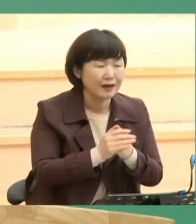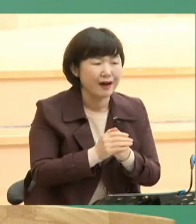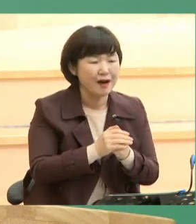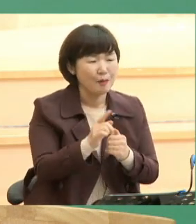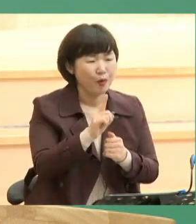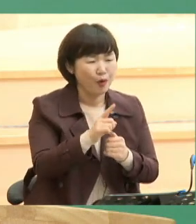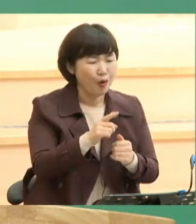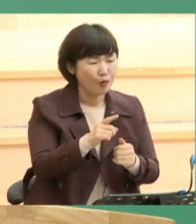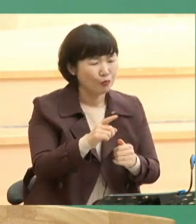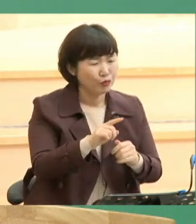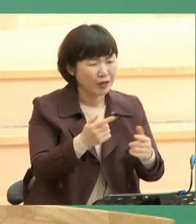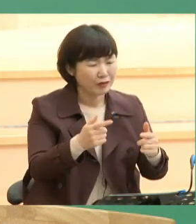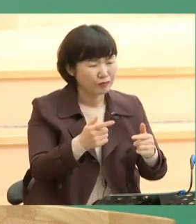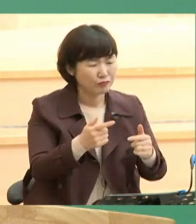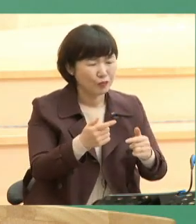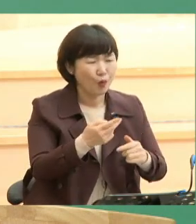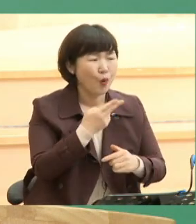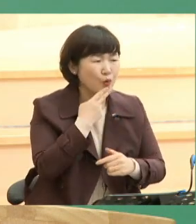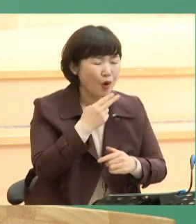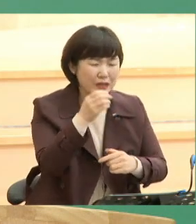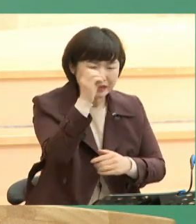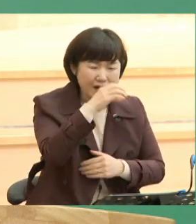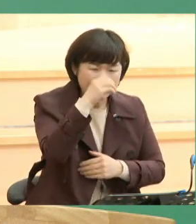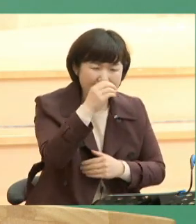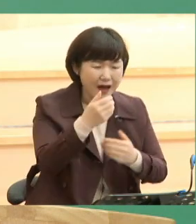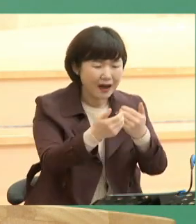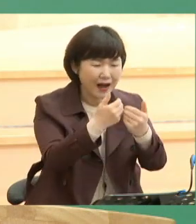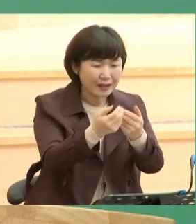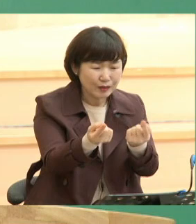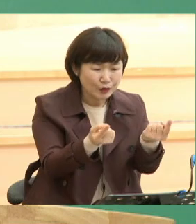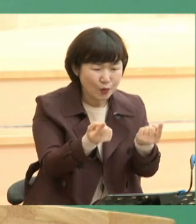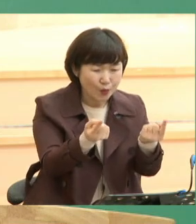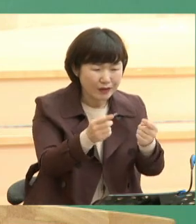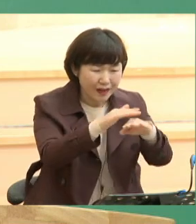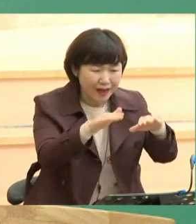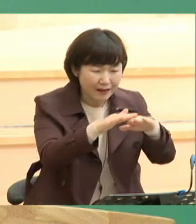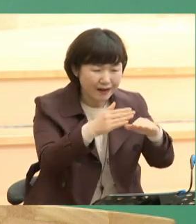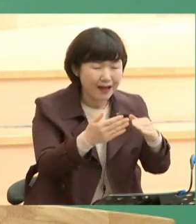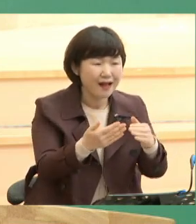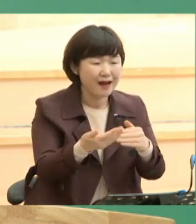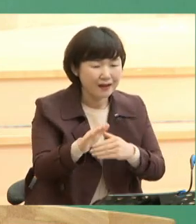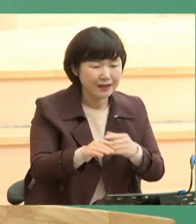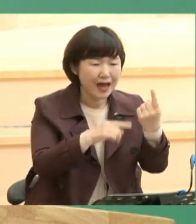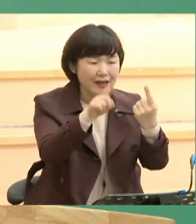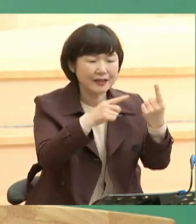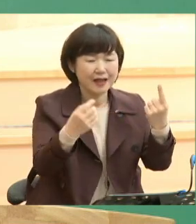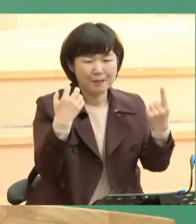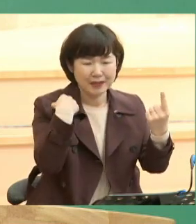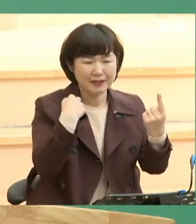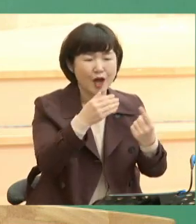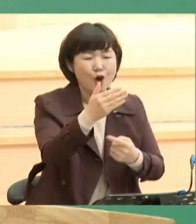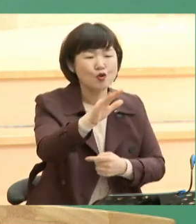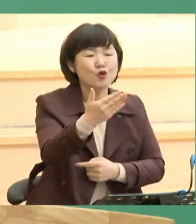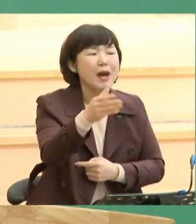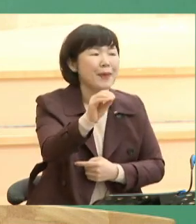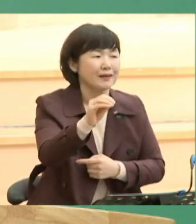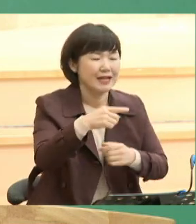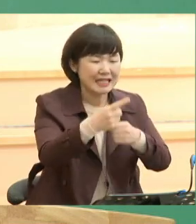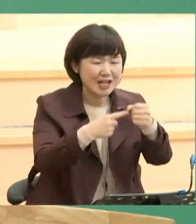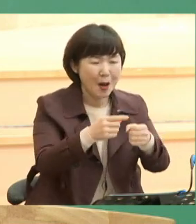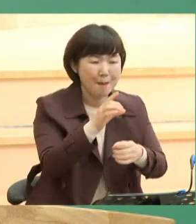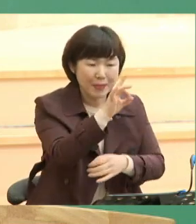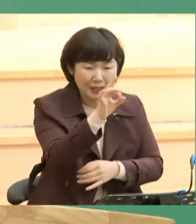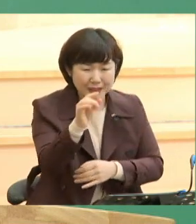있는겁니까 그런 게 아니고 그냥 갈등을 조율하는 데 1인당 900만원 이게 삼성경제연구소 에서만